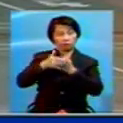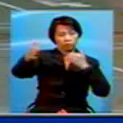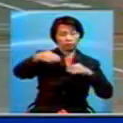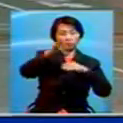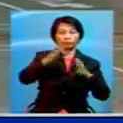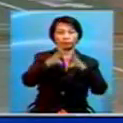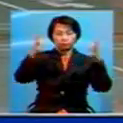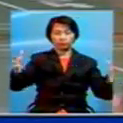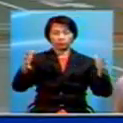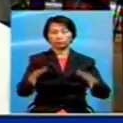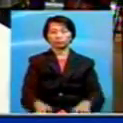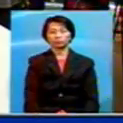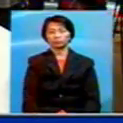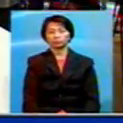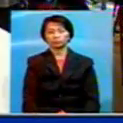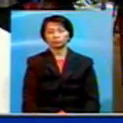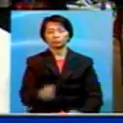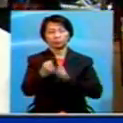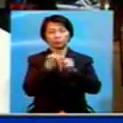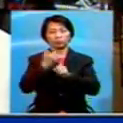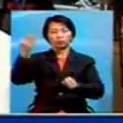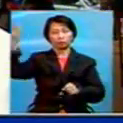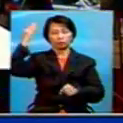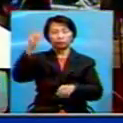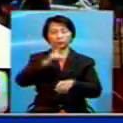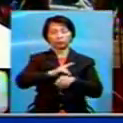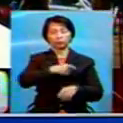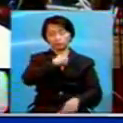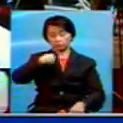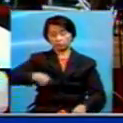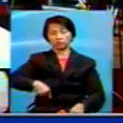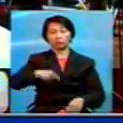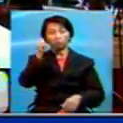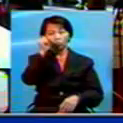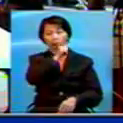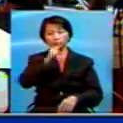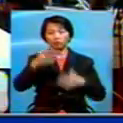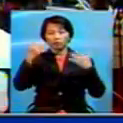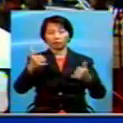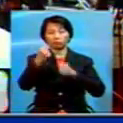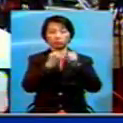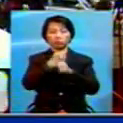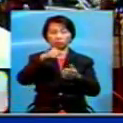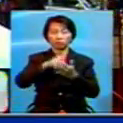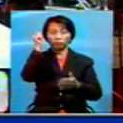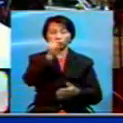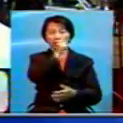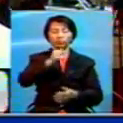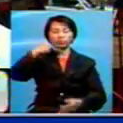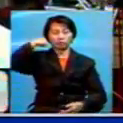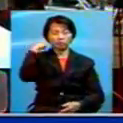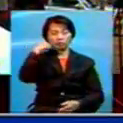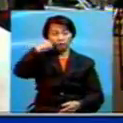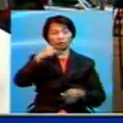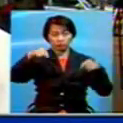lebih besar tahun lepas saya dekat guangina dan tahun BL kat glasg memang